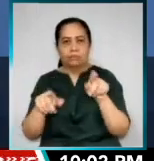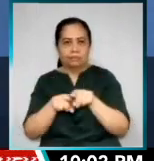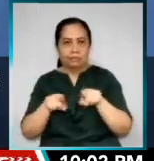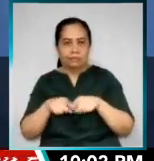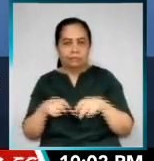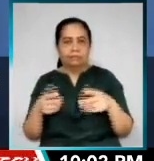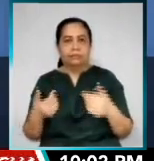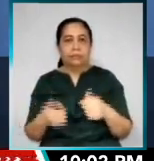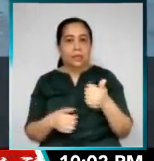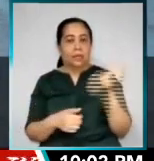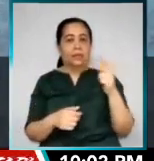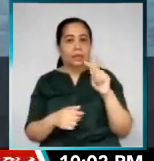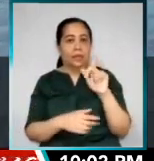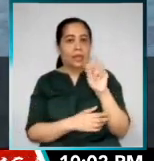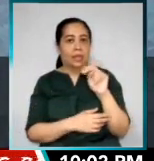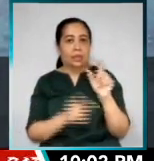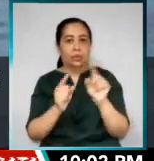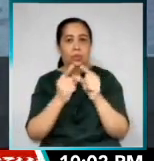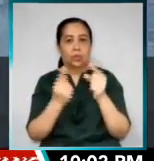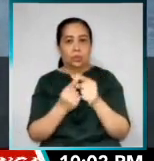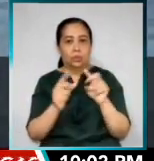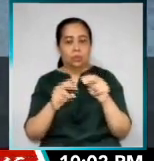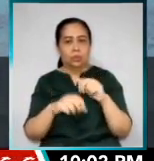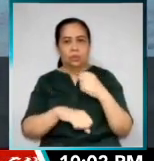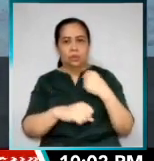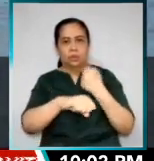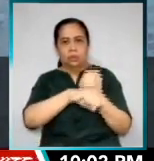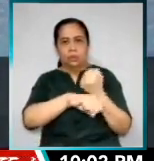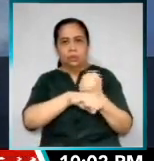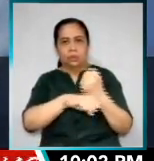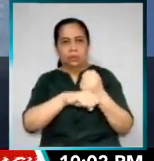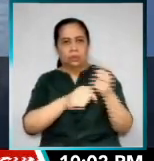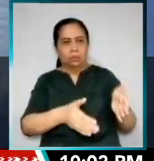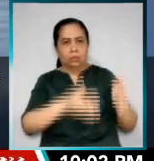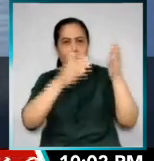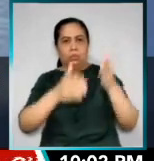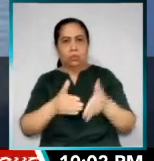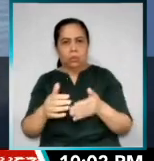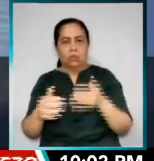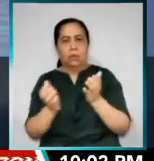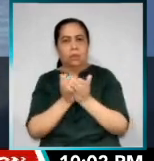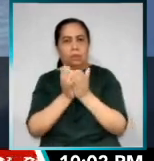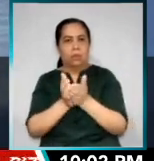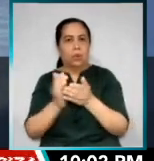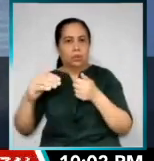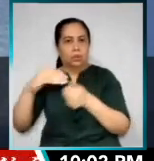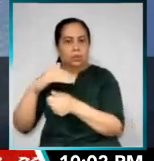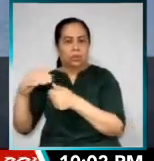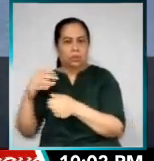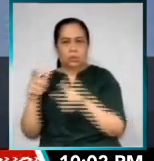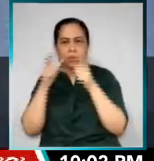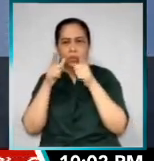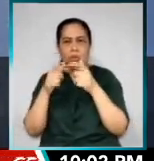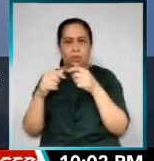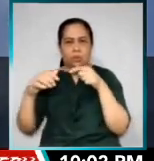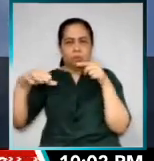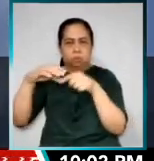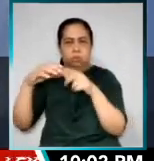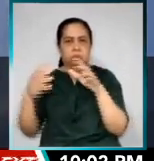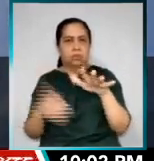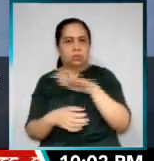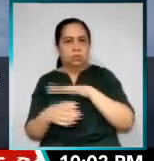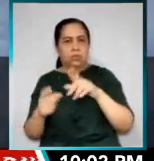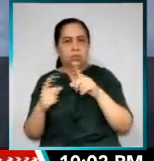Group, makikita ang mga konkretong outpost at mga boat shelter. Ang ilan, tila binutas ang mga bahura para makapasok